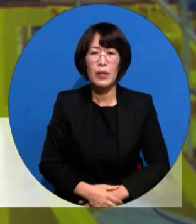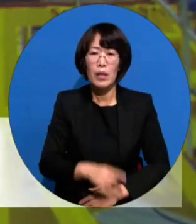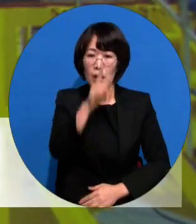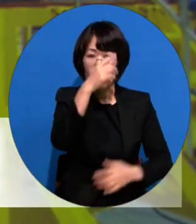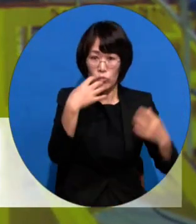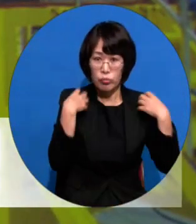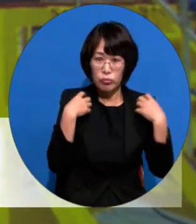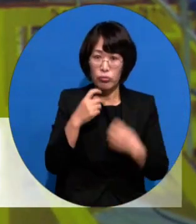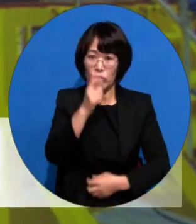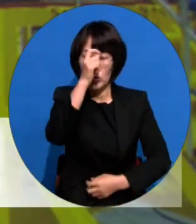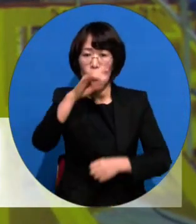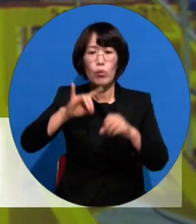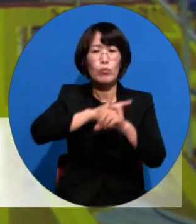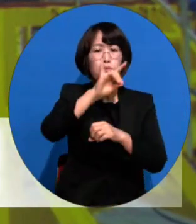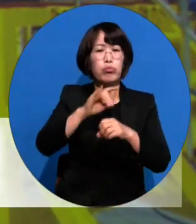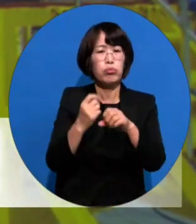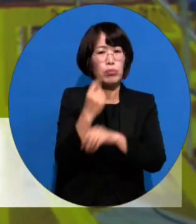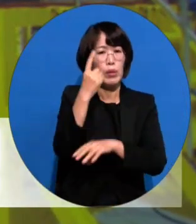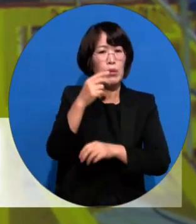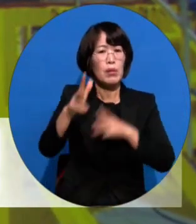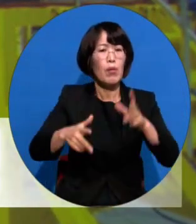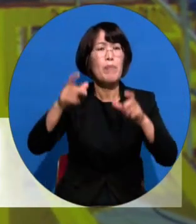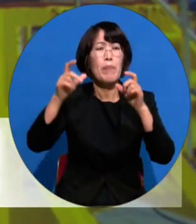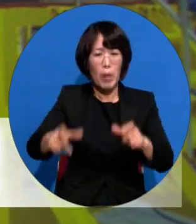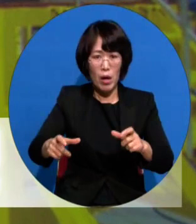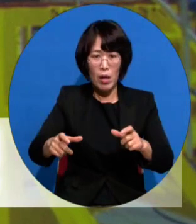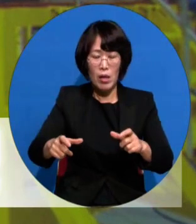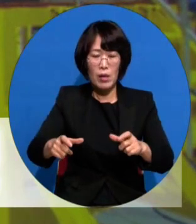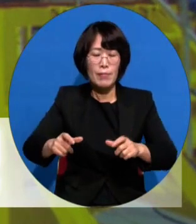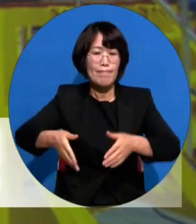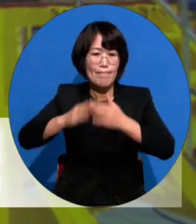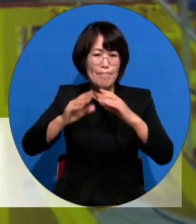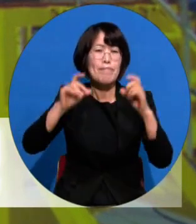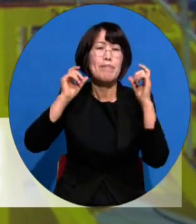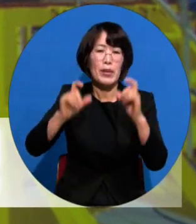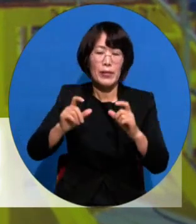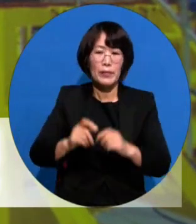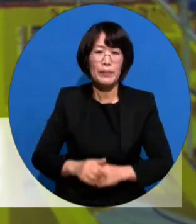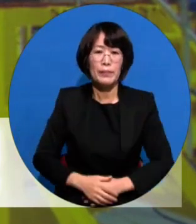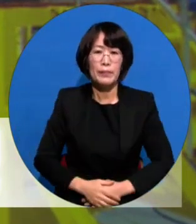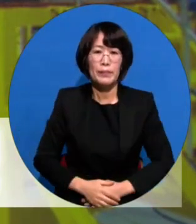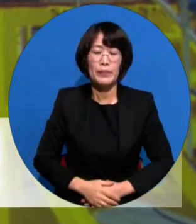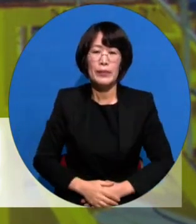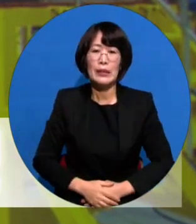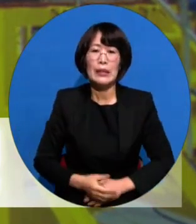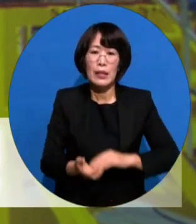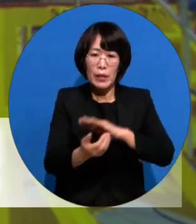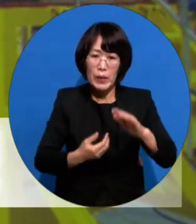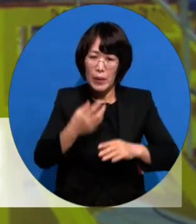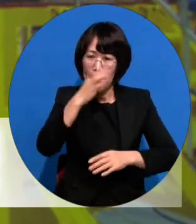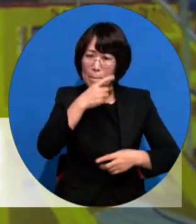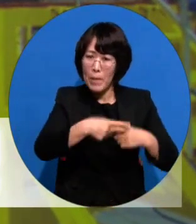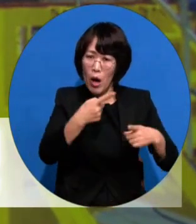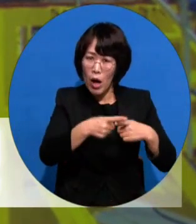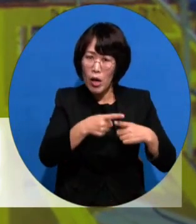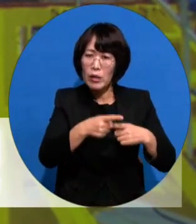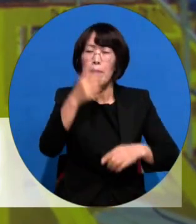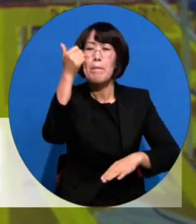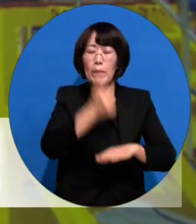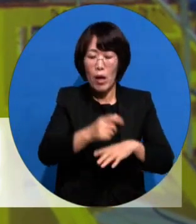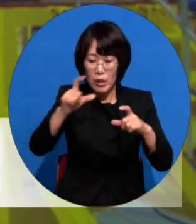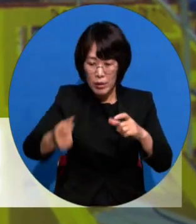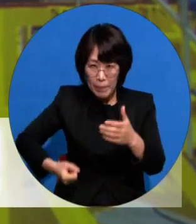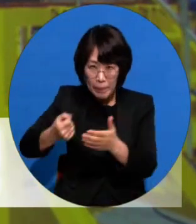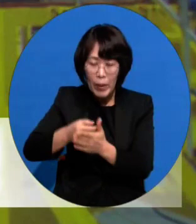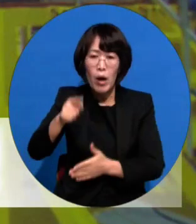정부가 공우주발사체 국가산단 후보지를 개발 대상으로 선정했습니다. 예타 등을 거쳐 후보지로 최종